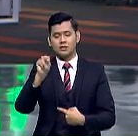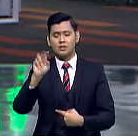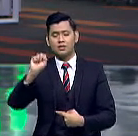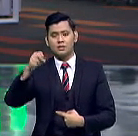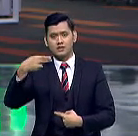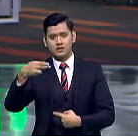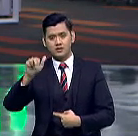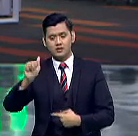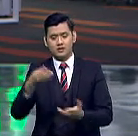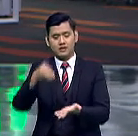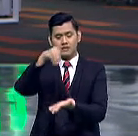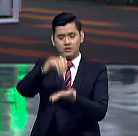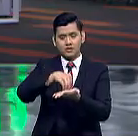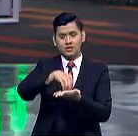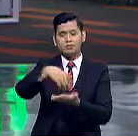hingga